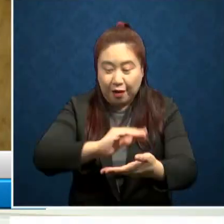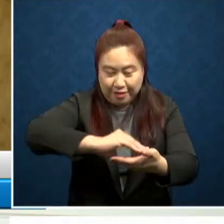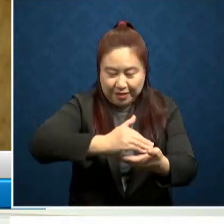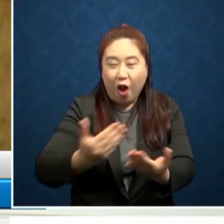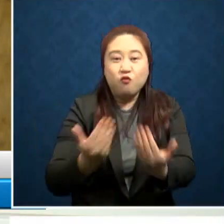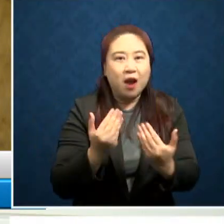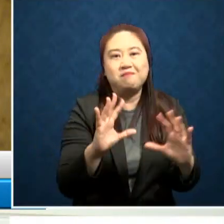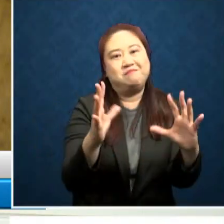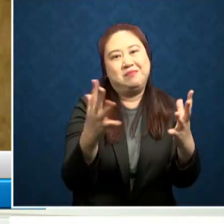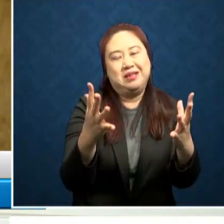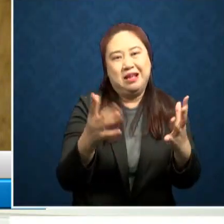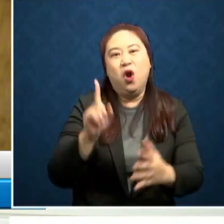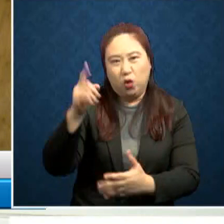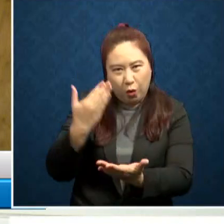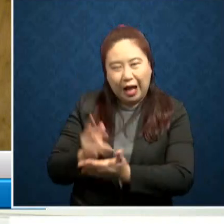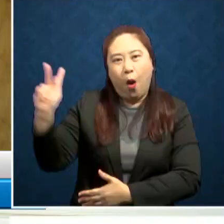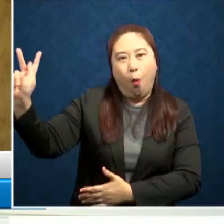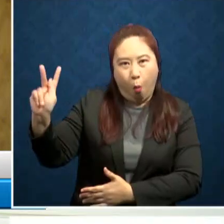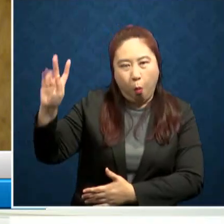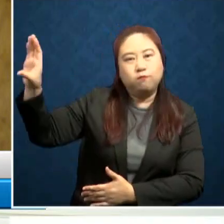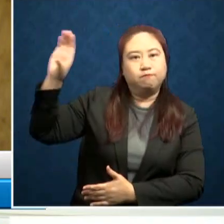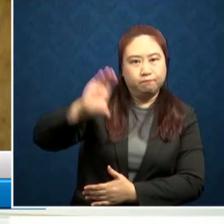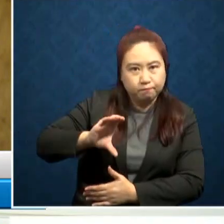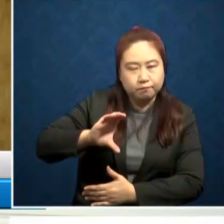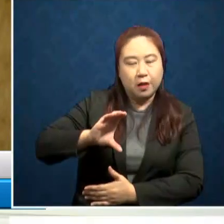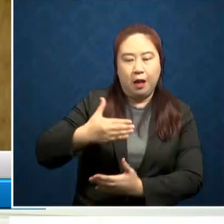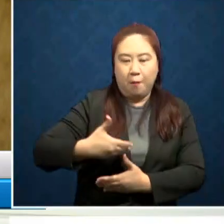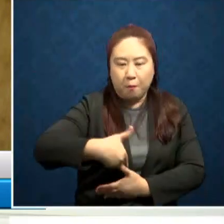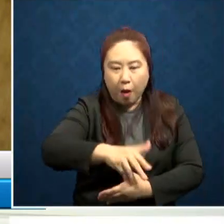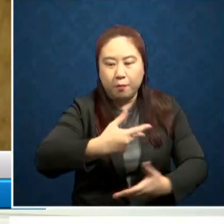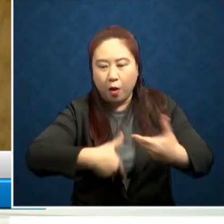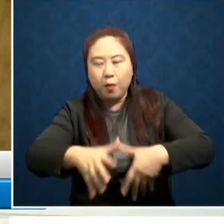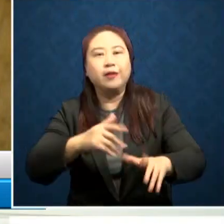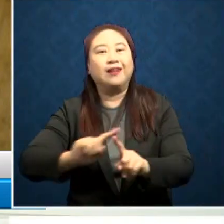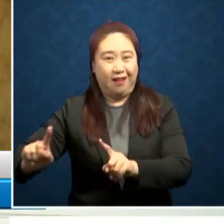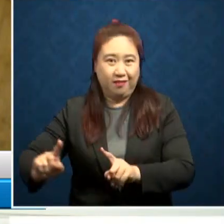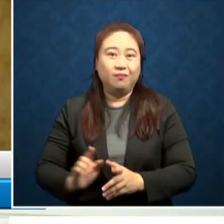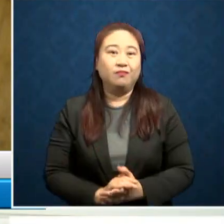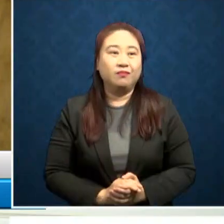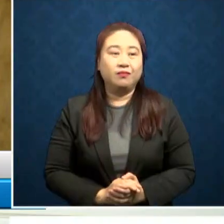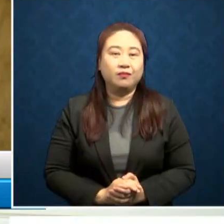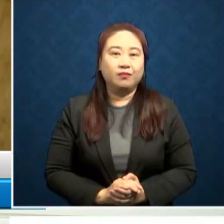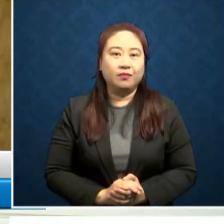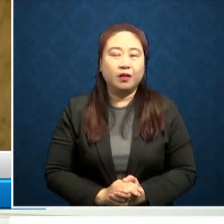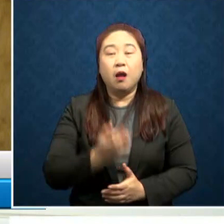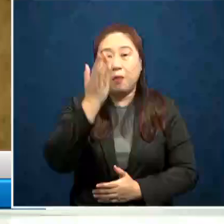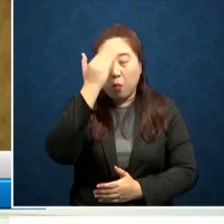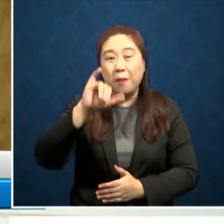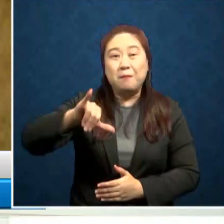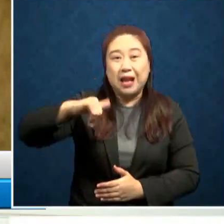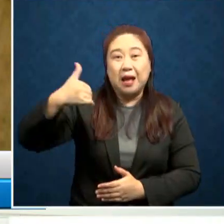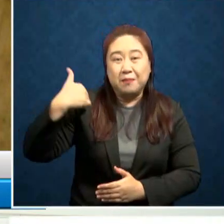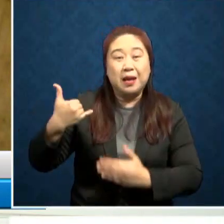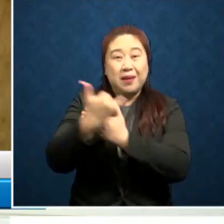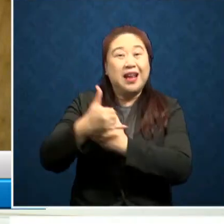มุมของ Business Performanceเนี่ยจะต้องสง่างามเพราะว่าในบางครั้งเนี่ยเราออกไป gearingนะครับเงินทุนนอกประเทศ